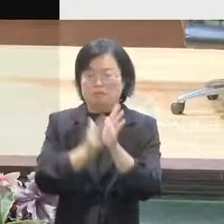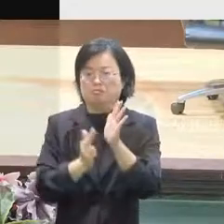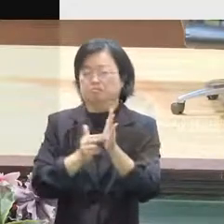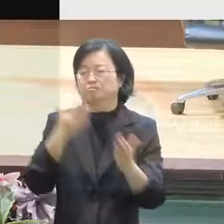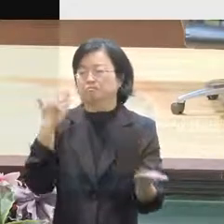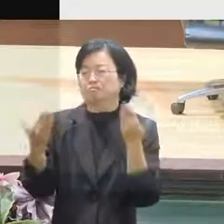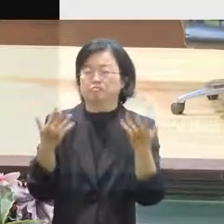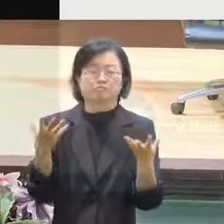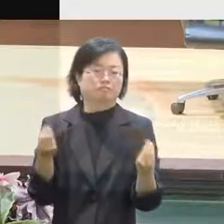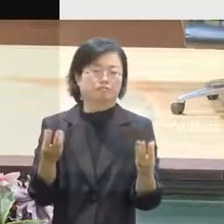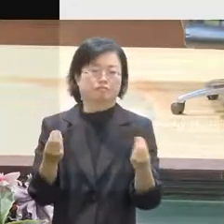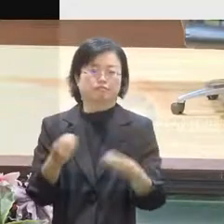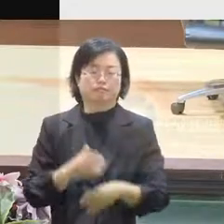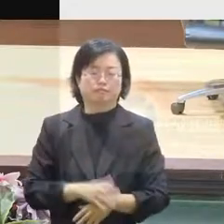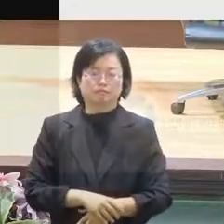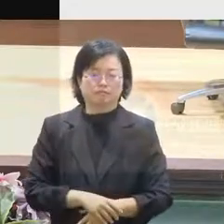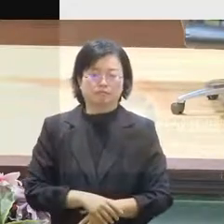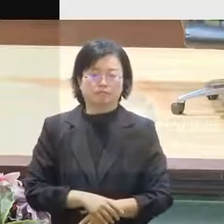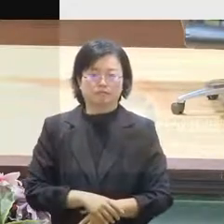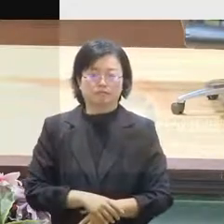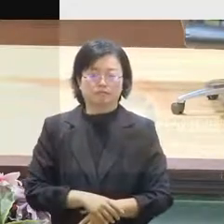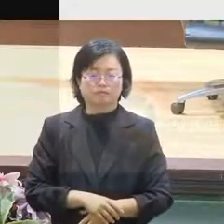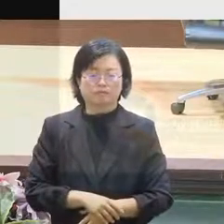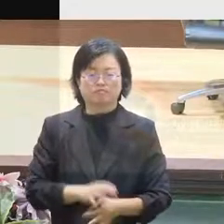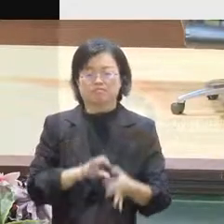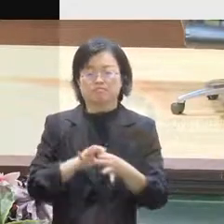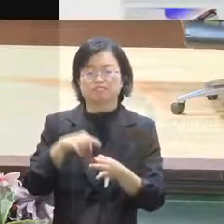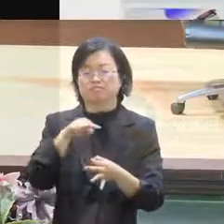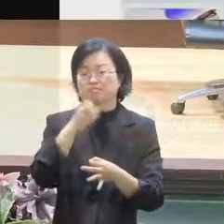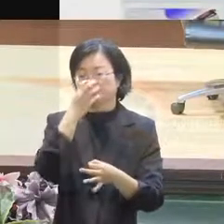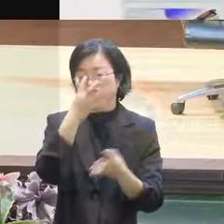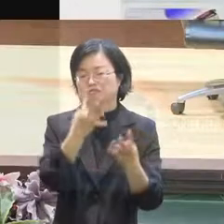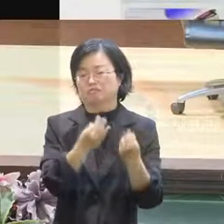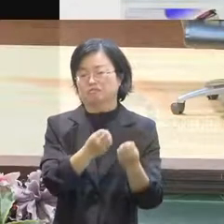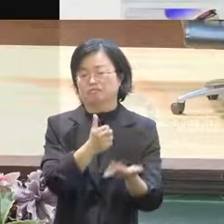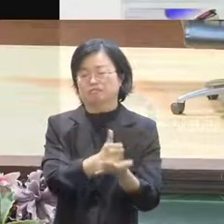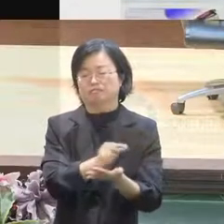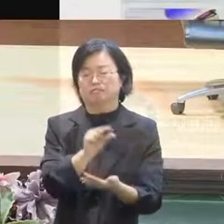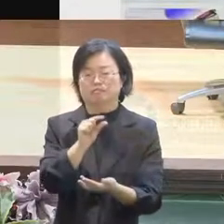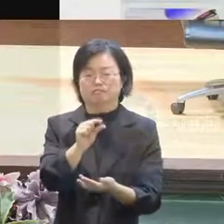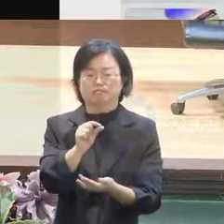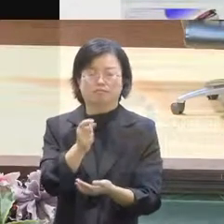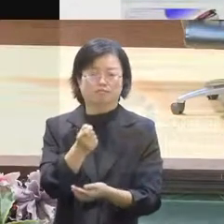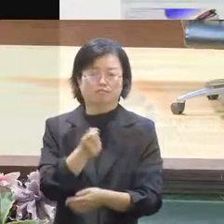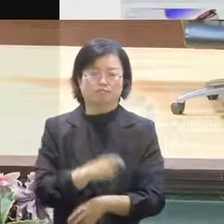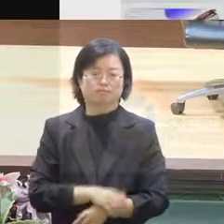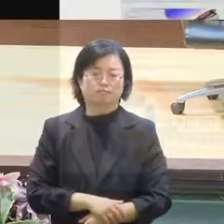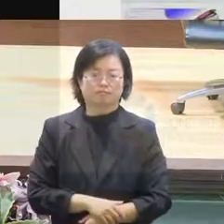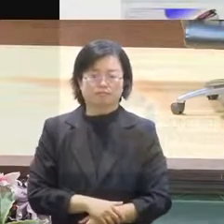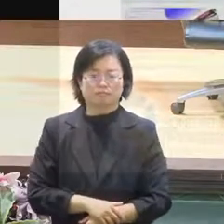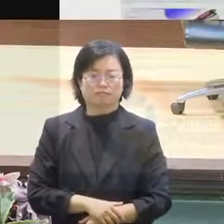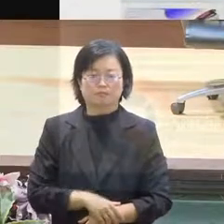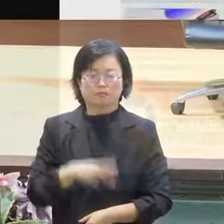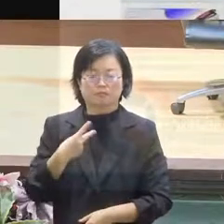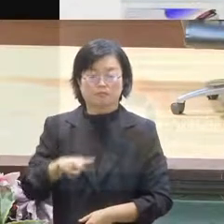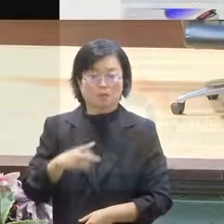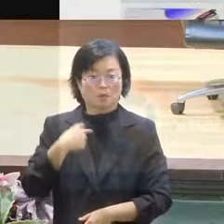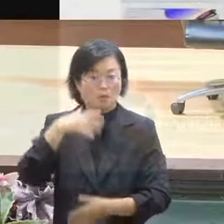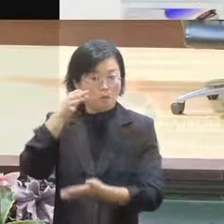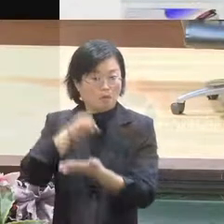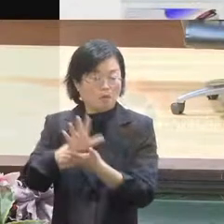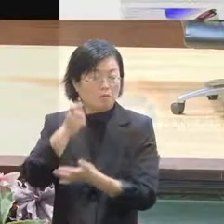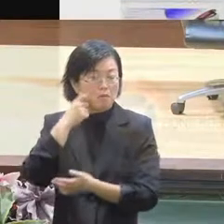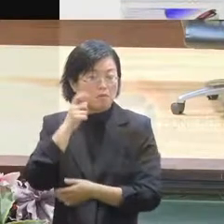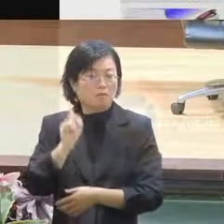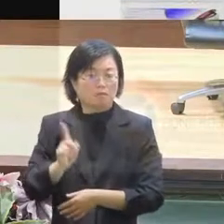拿来自由的用的，所以它得到了最低分。那另外一个我们觉得很有趣的关于开放授权的观